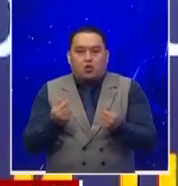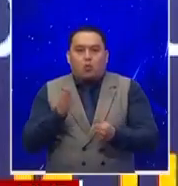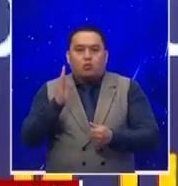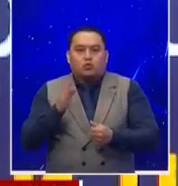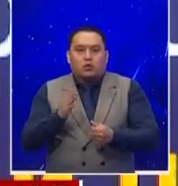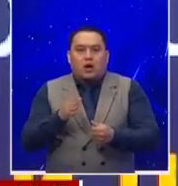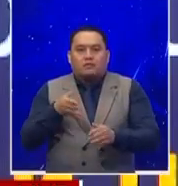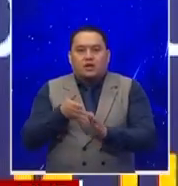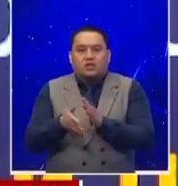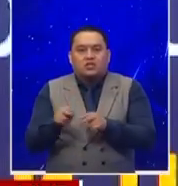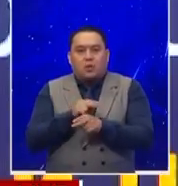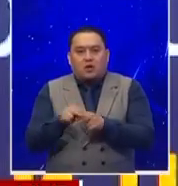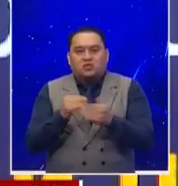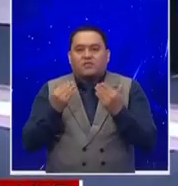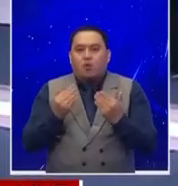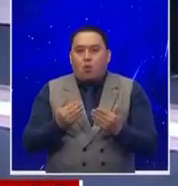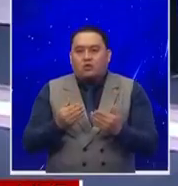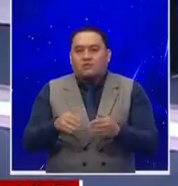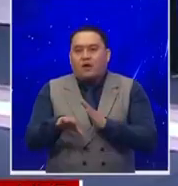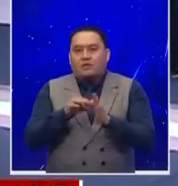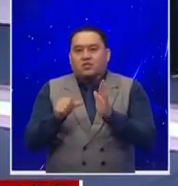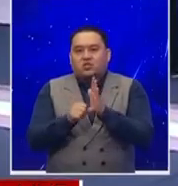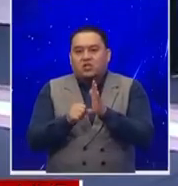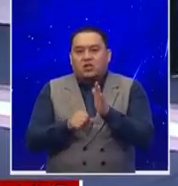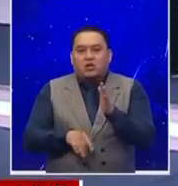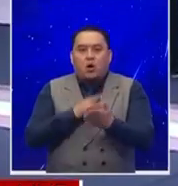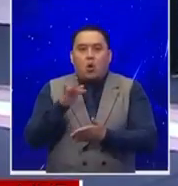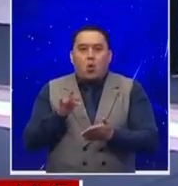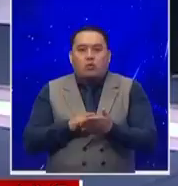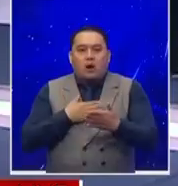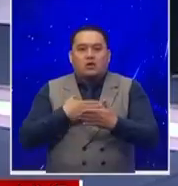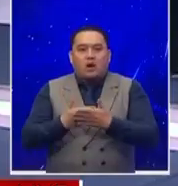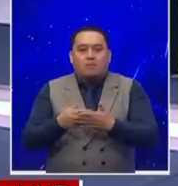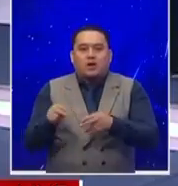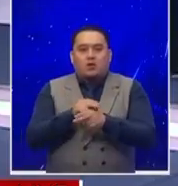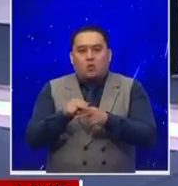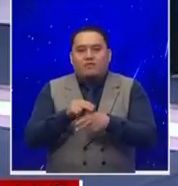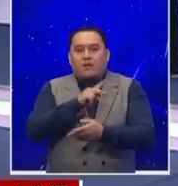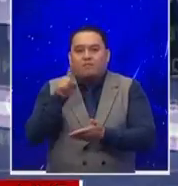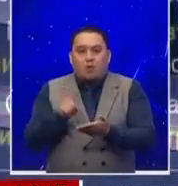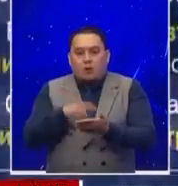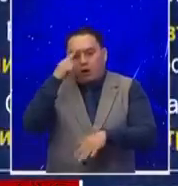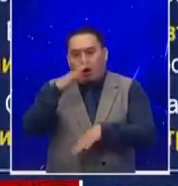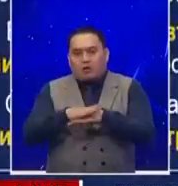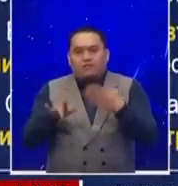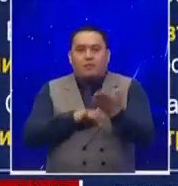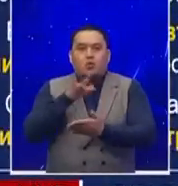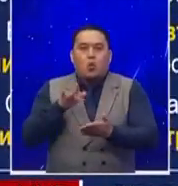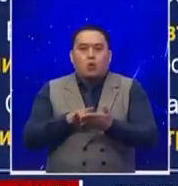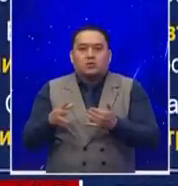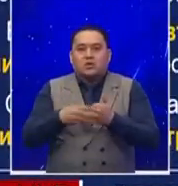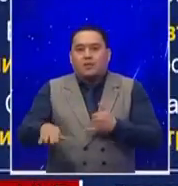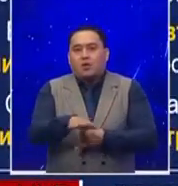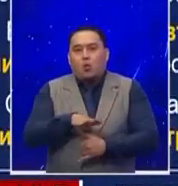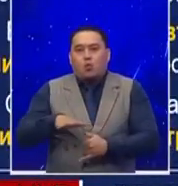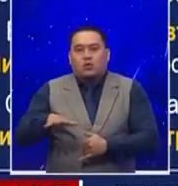это упущение исправлено. На сегодня определены 6 пилотных городов. Идет активная проработка вопроса с акиматами по вопросам наличия